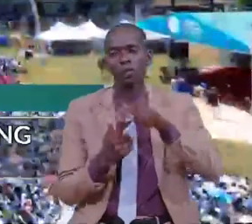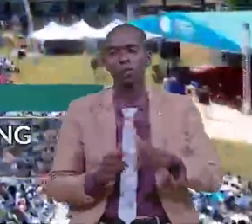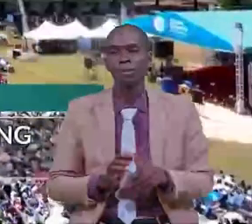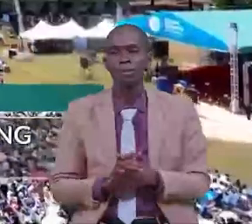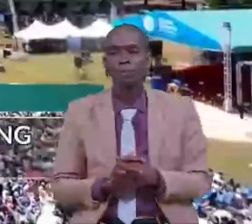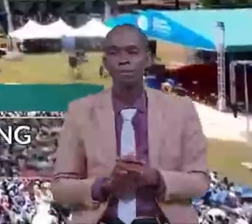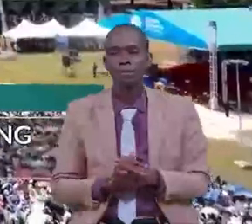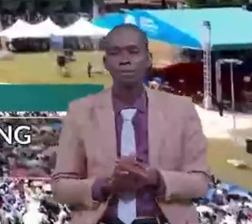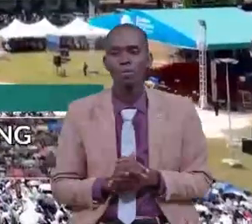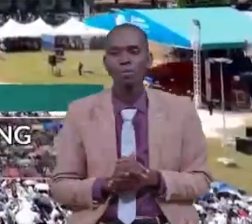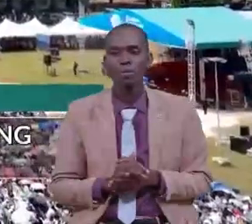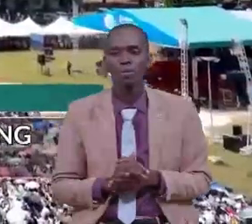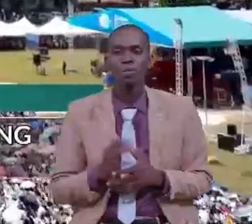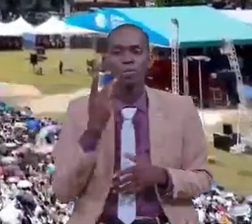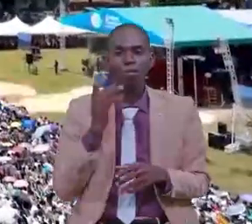rayonnant.